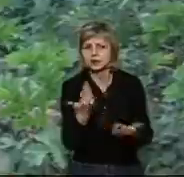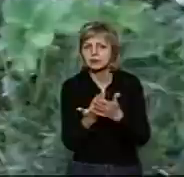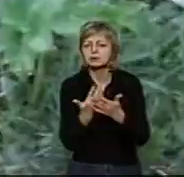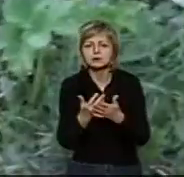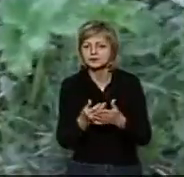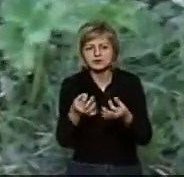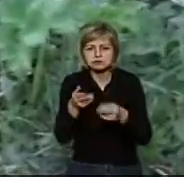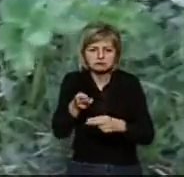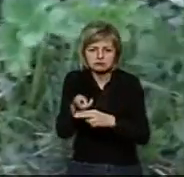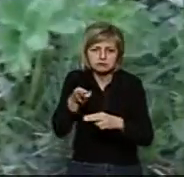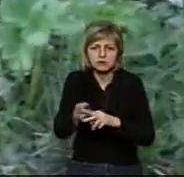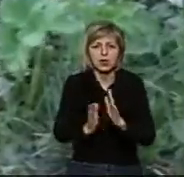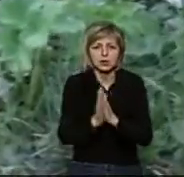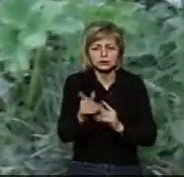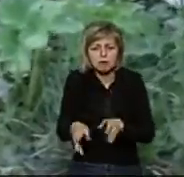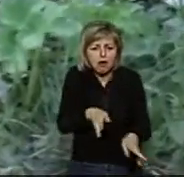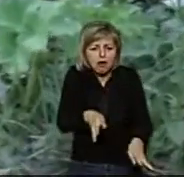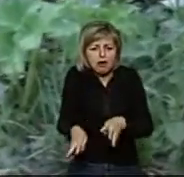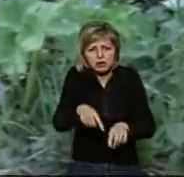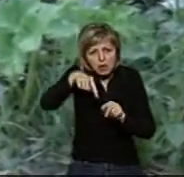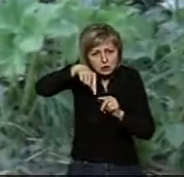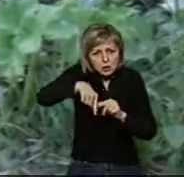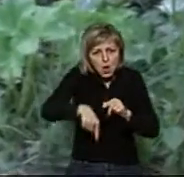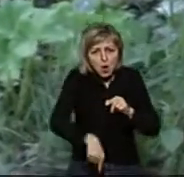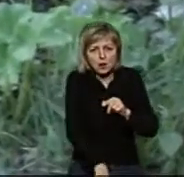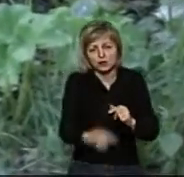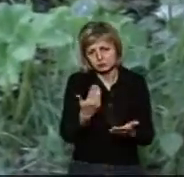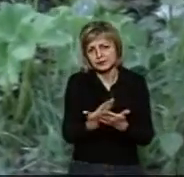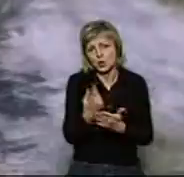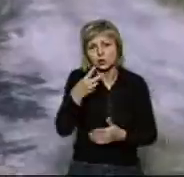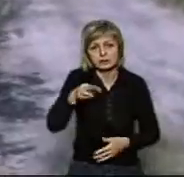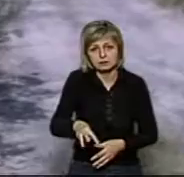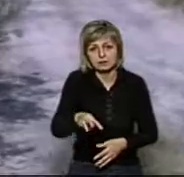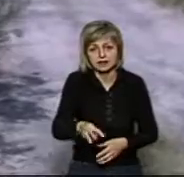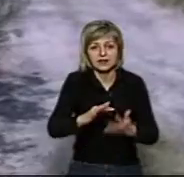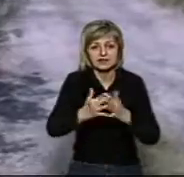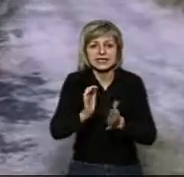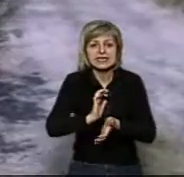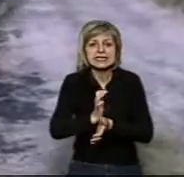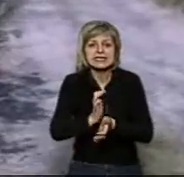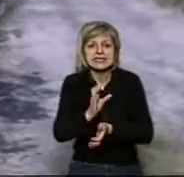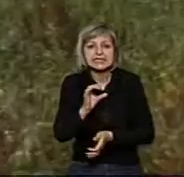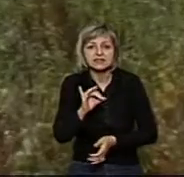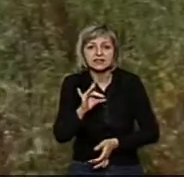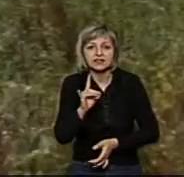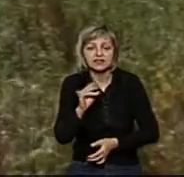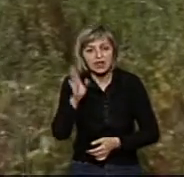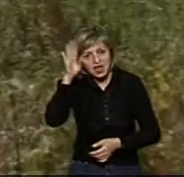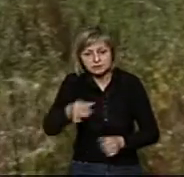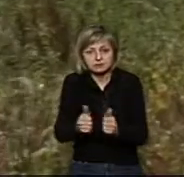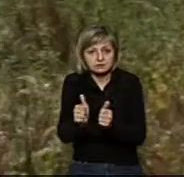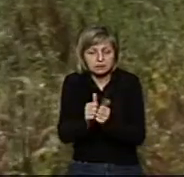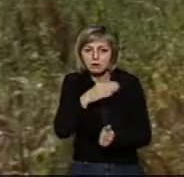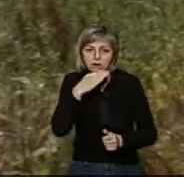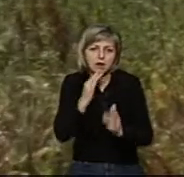йому рости. Бо там коріння таке довге, що до метра доходить. У селі Сирники біля Ставка його росте багато,